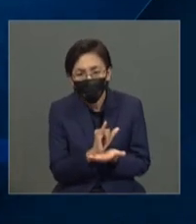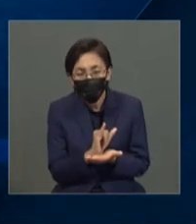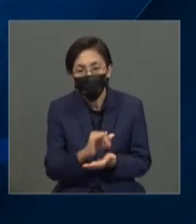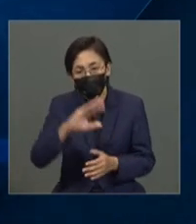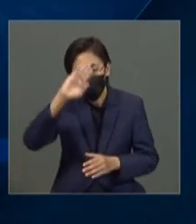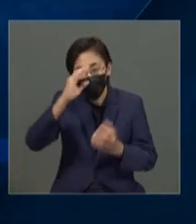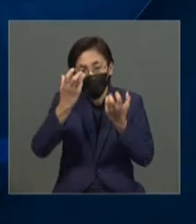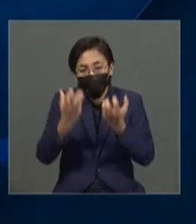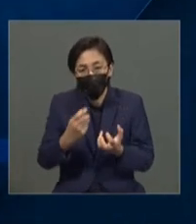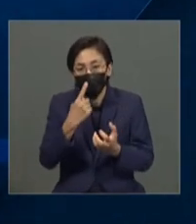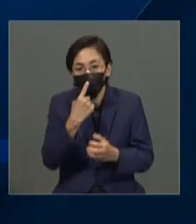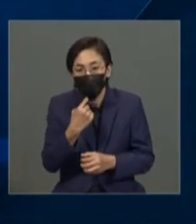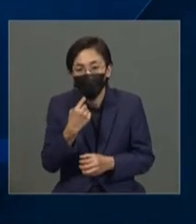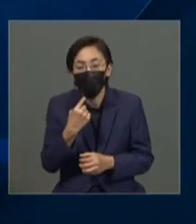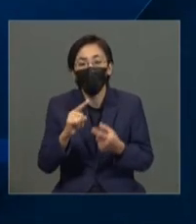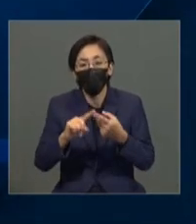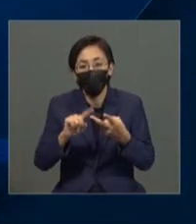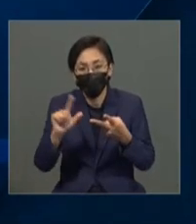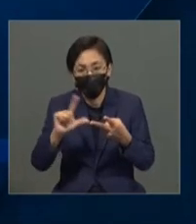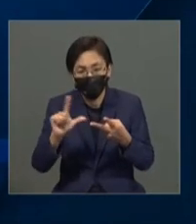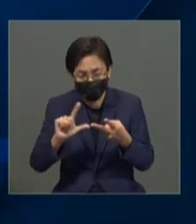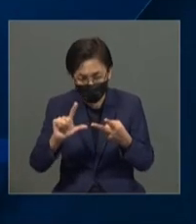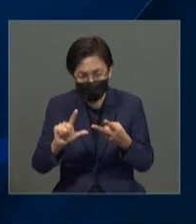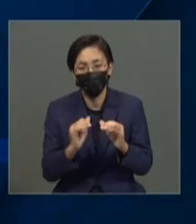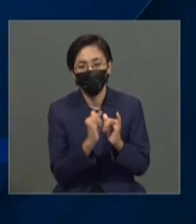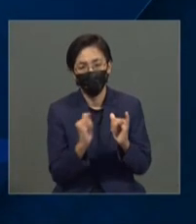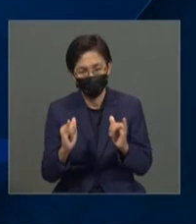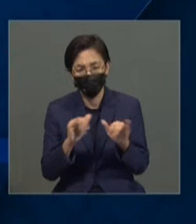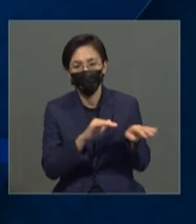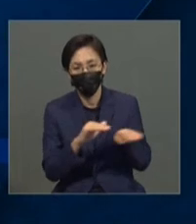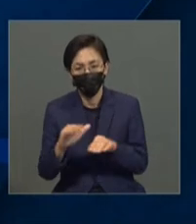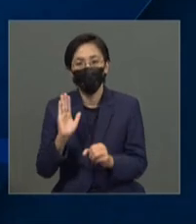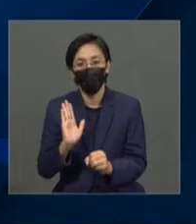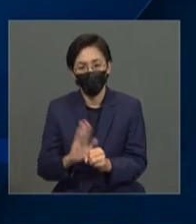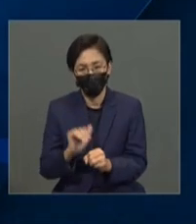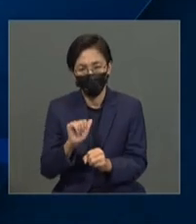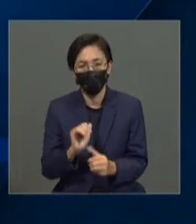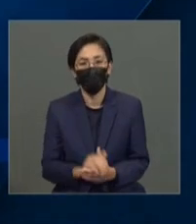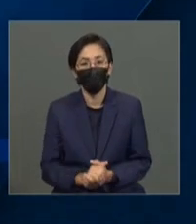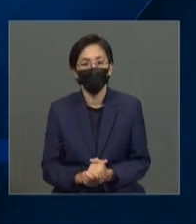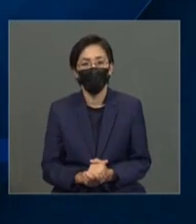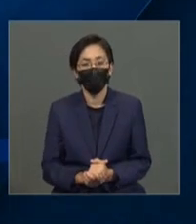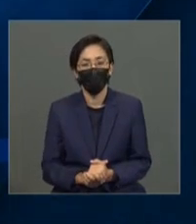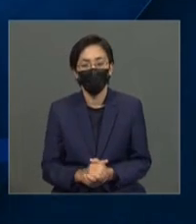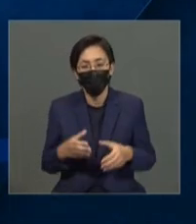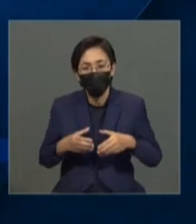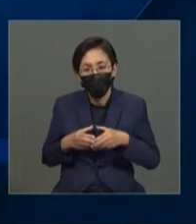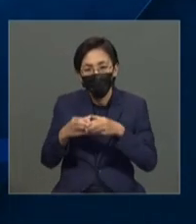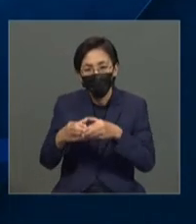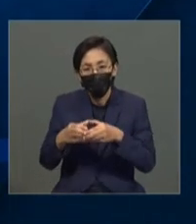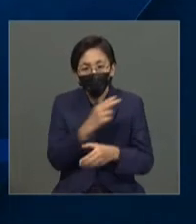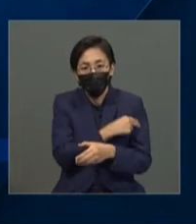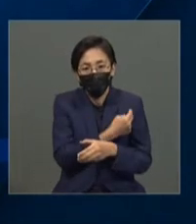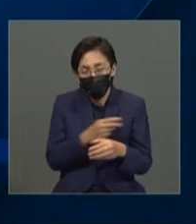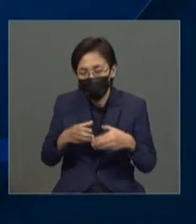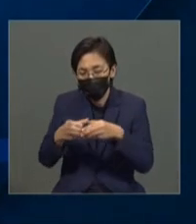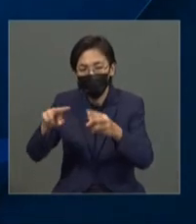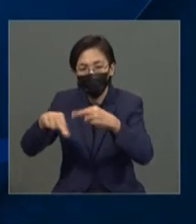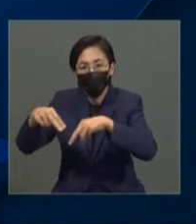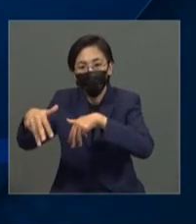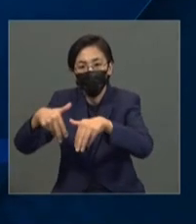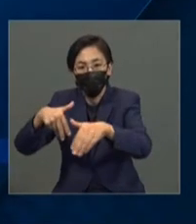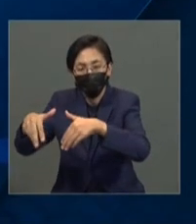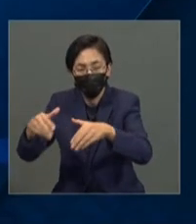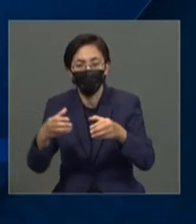ก็คือสีแดงสีเหลืองในส่วนการเร่งรัดการดำเนินการคัดกรองเชิงรุกนะคะทางคณะท่านที่ปรึกษา